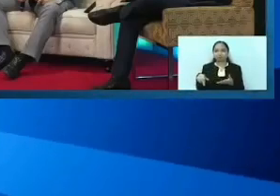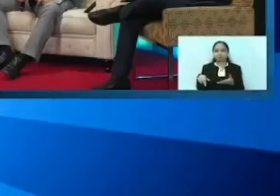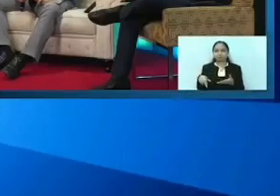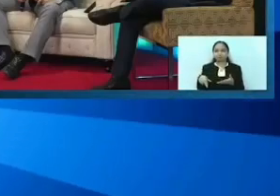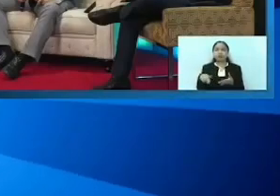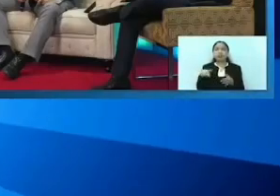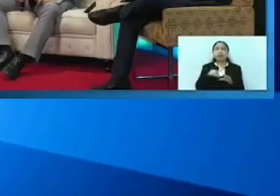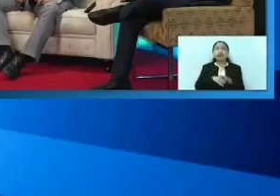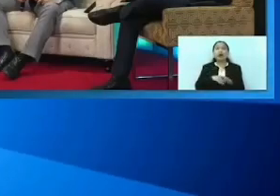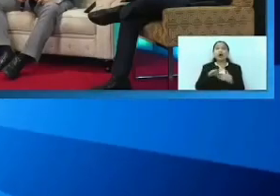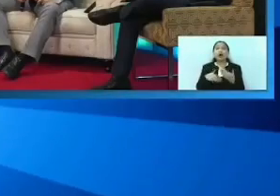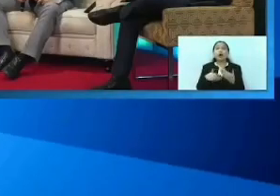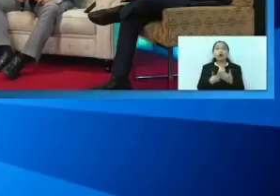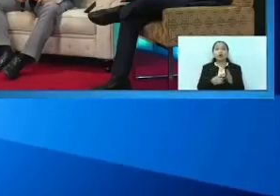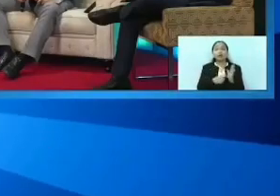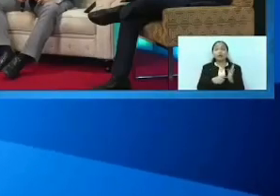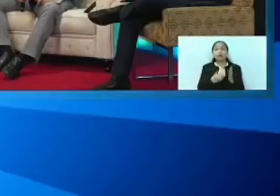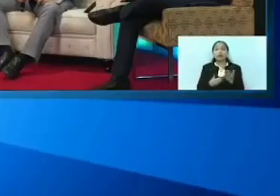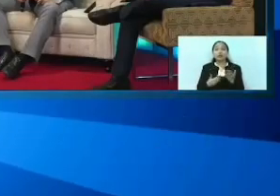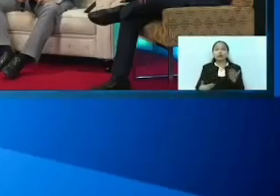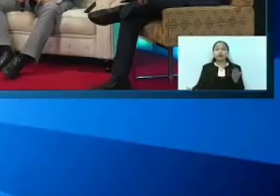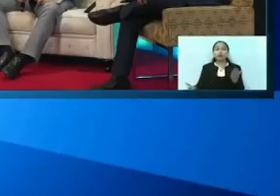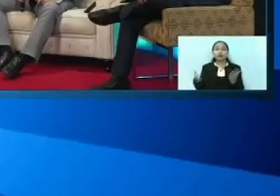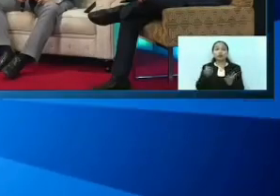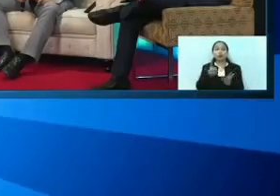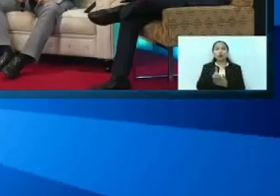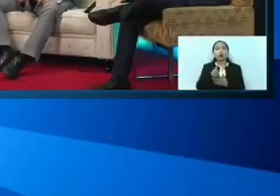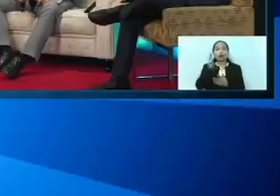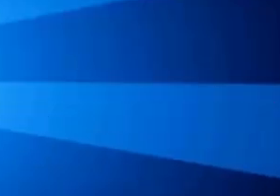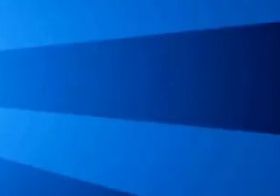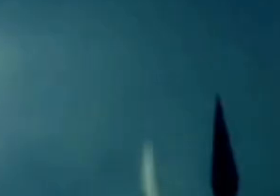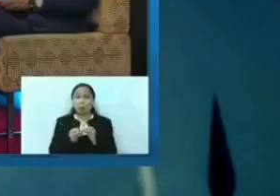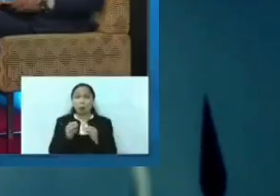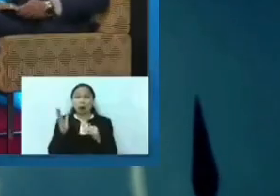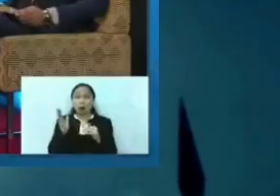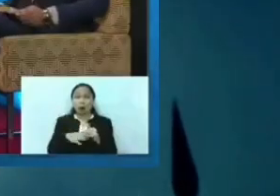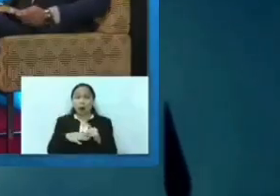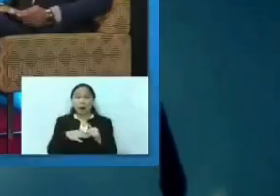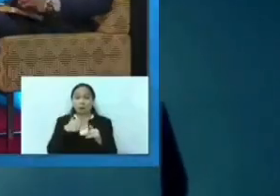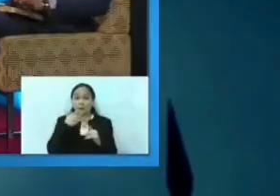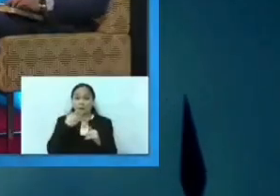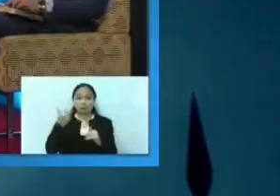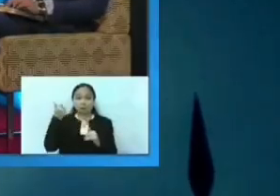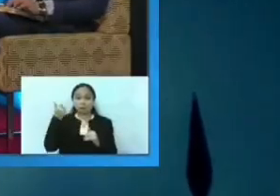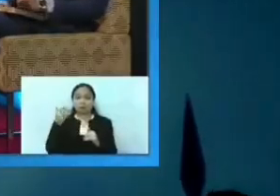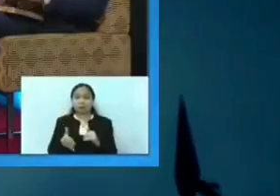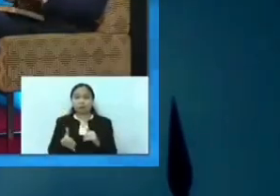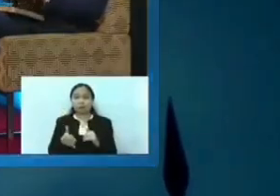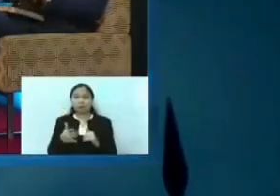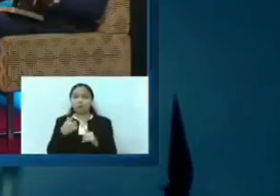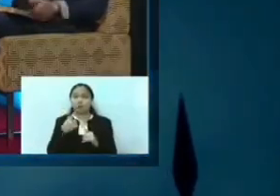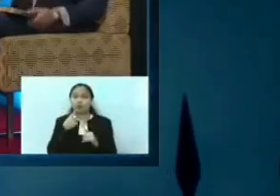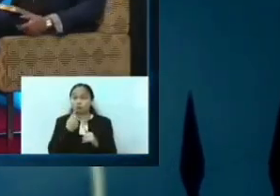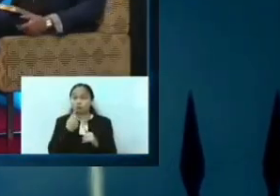we are more than conquerors through Him. You will only be